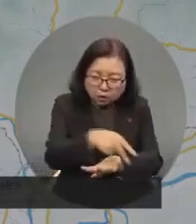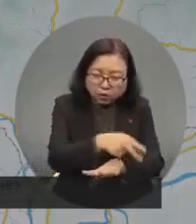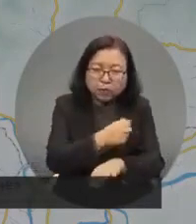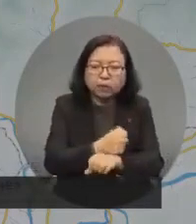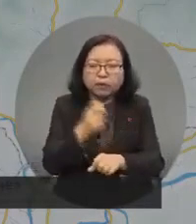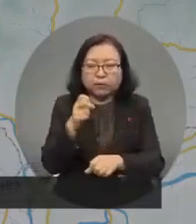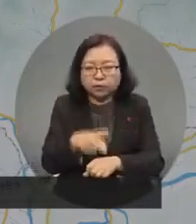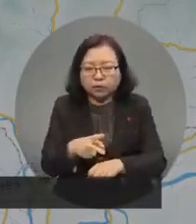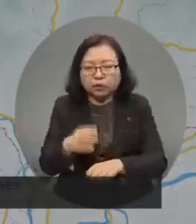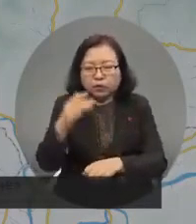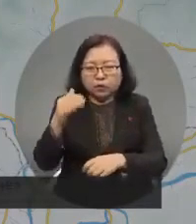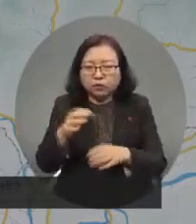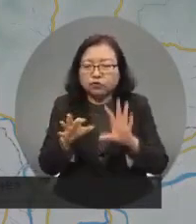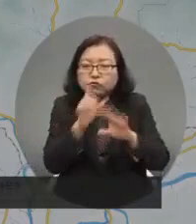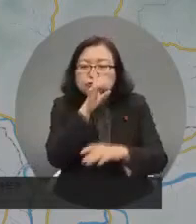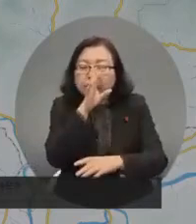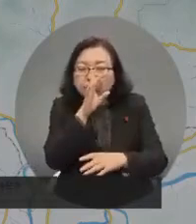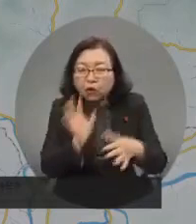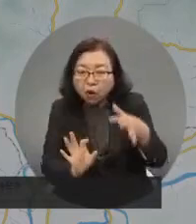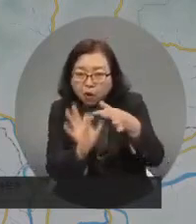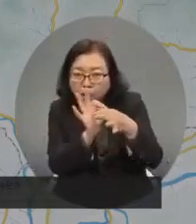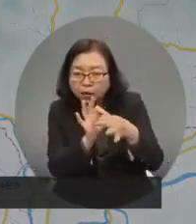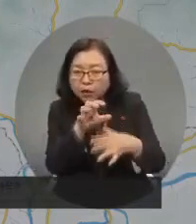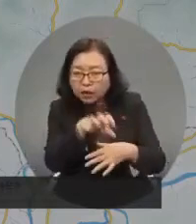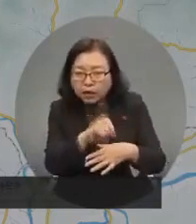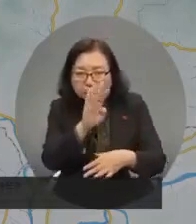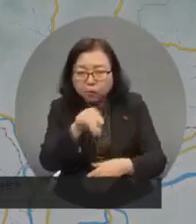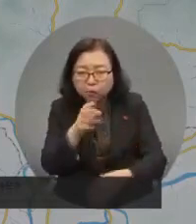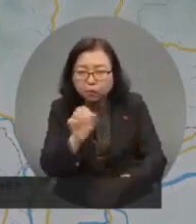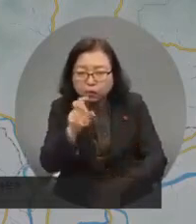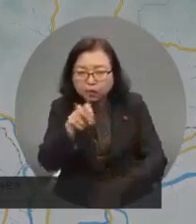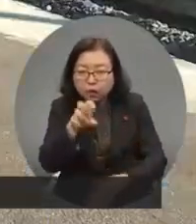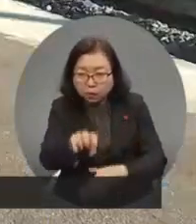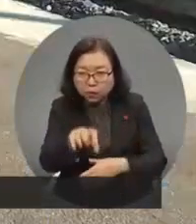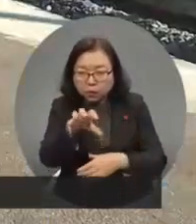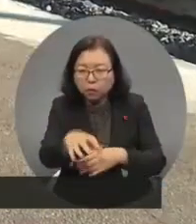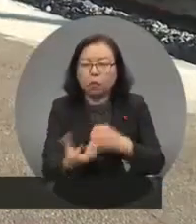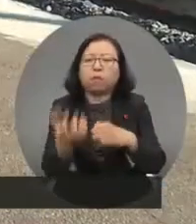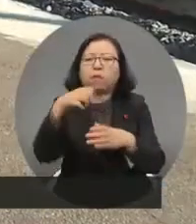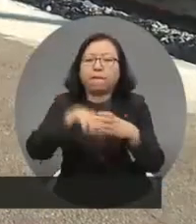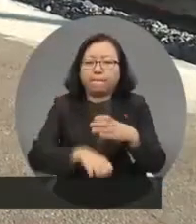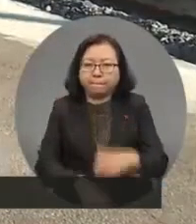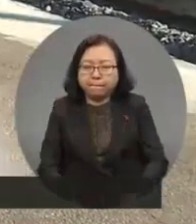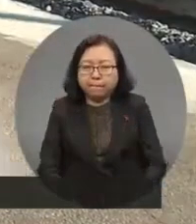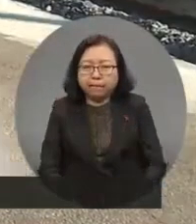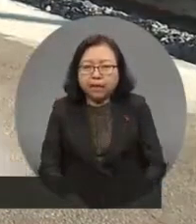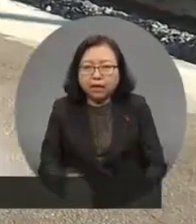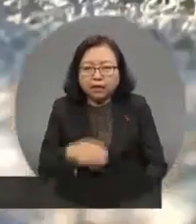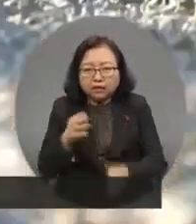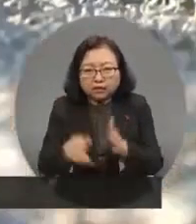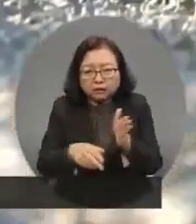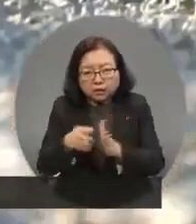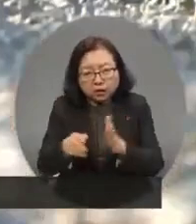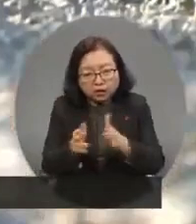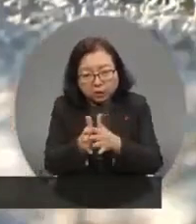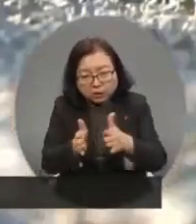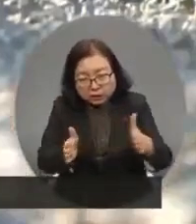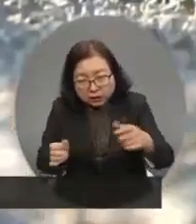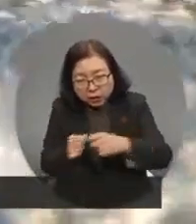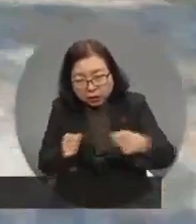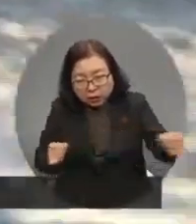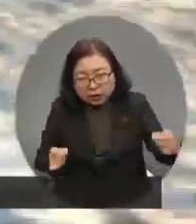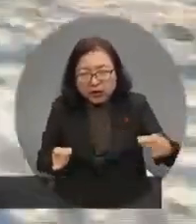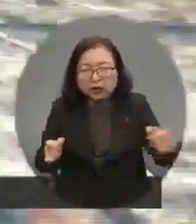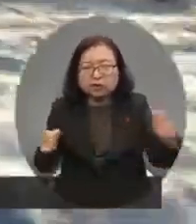중앙선과 이어줄 봉양 연결선까지 반영한 예산입니다. 철로가 약 6km 단축돼 이동